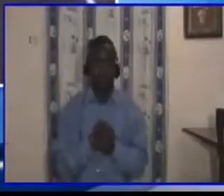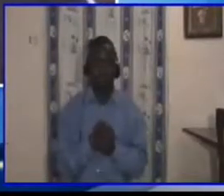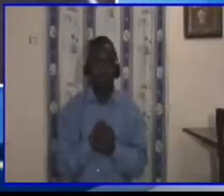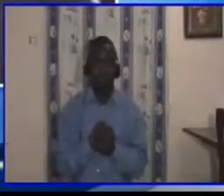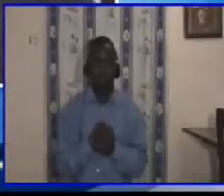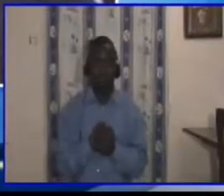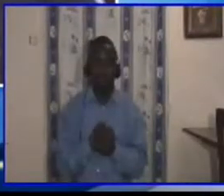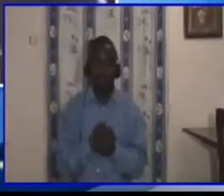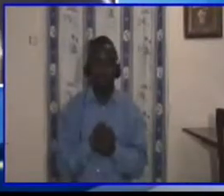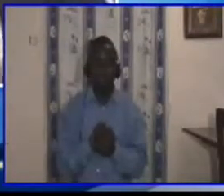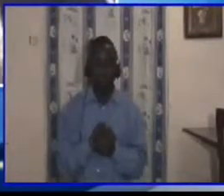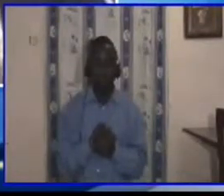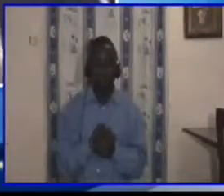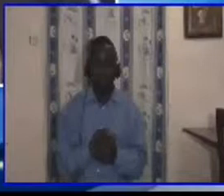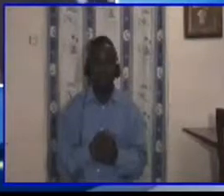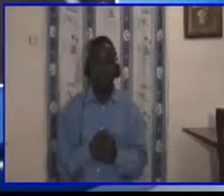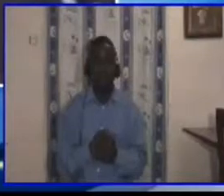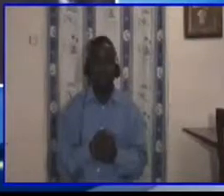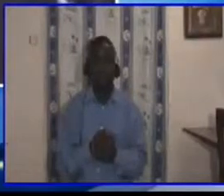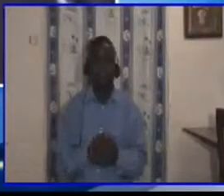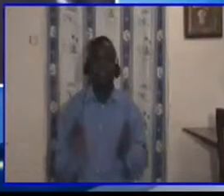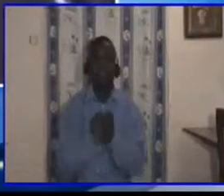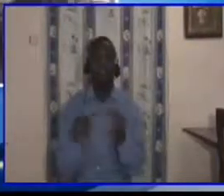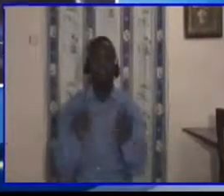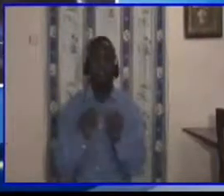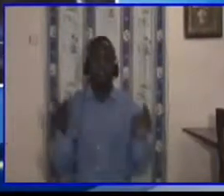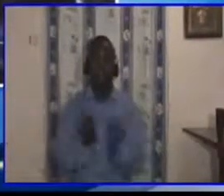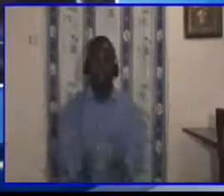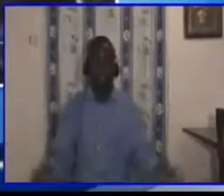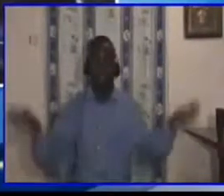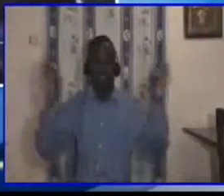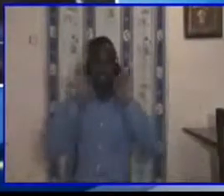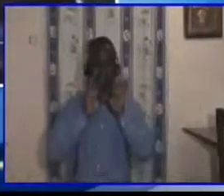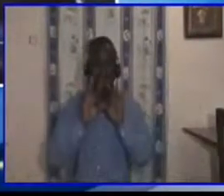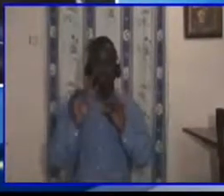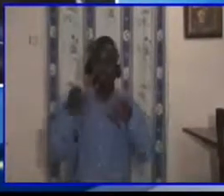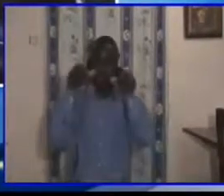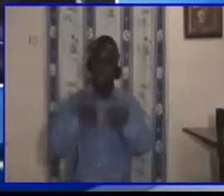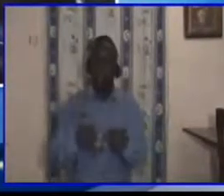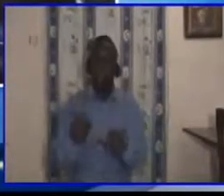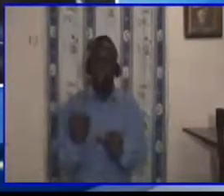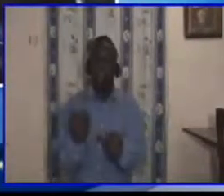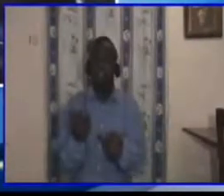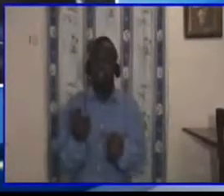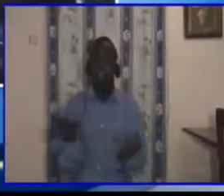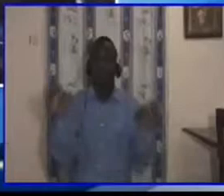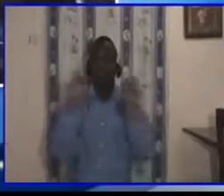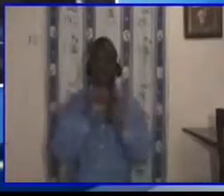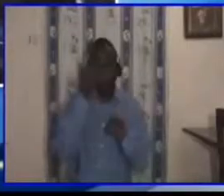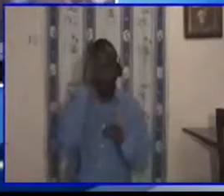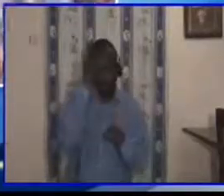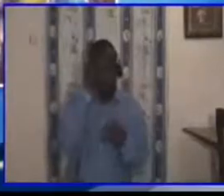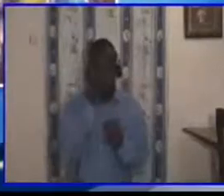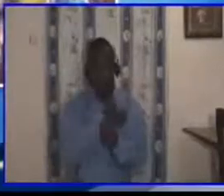è anche buono sapere che ci saranno vergini stolte e vergini